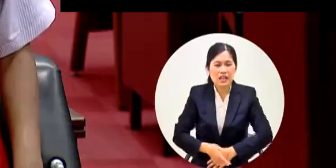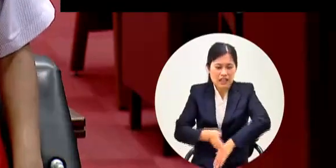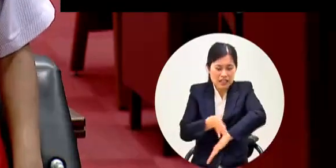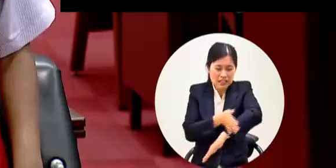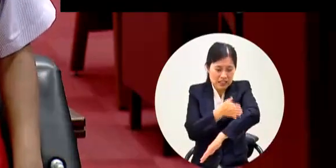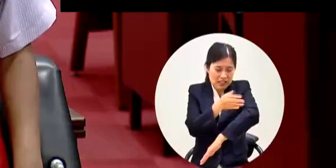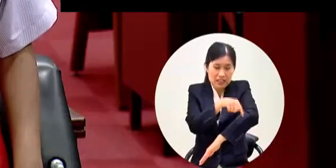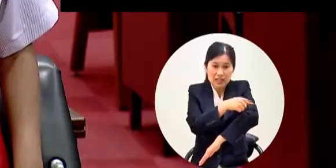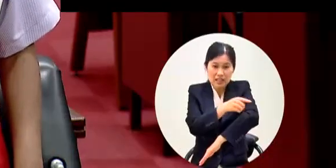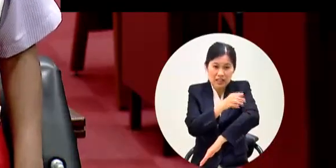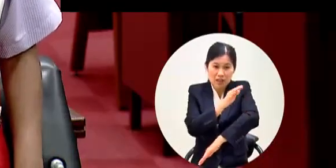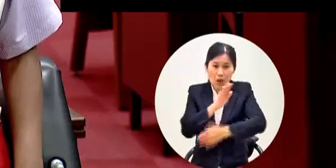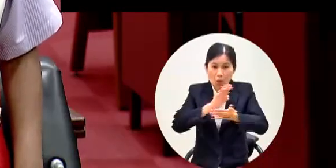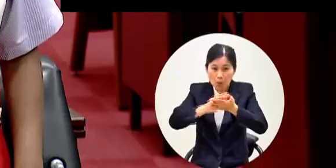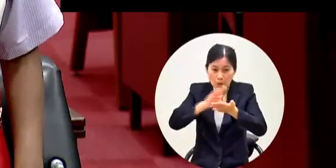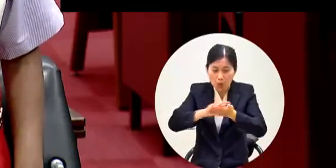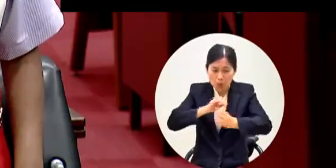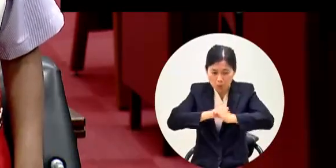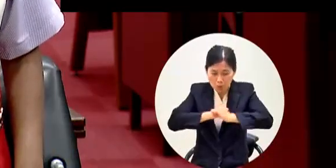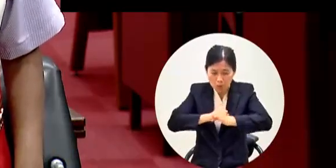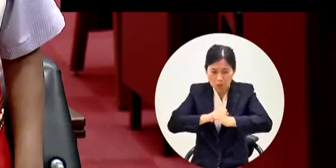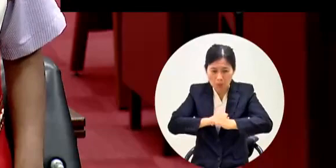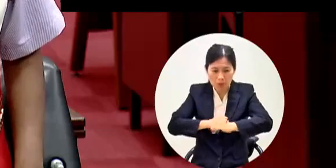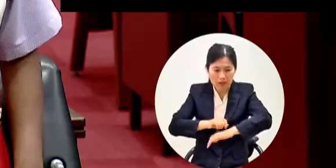我不希望你水利局